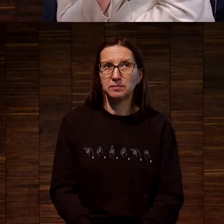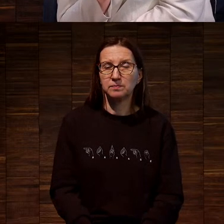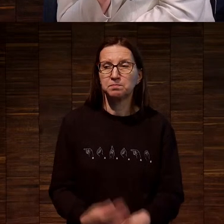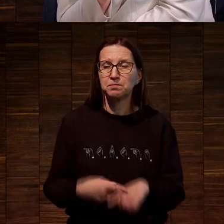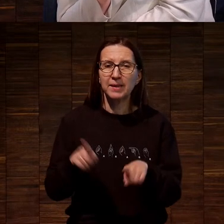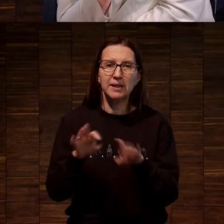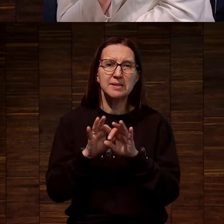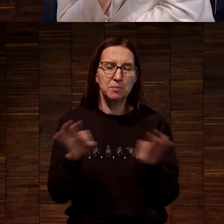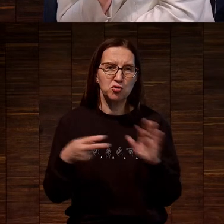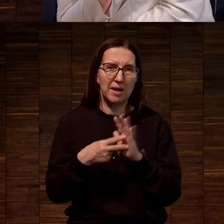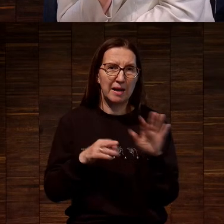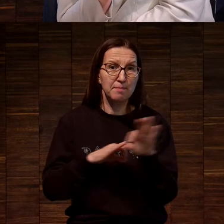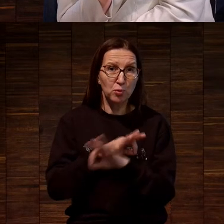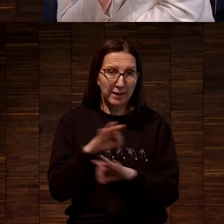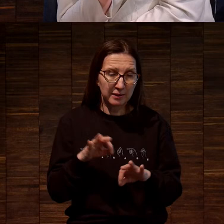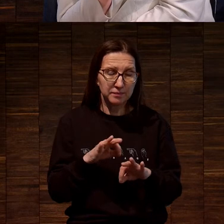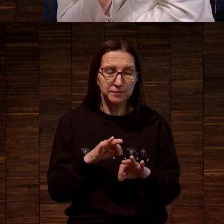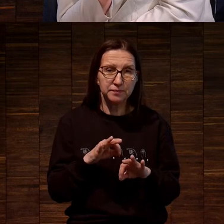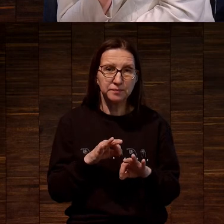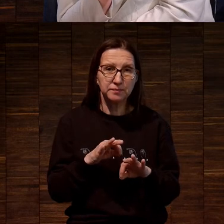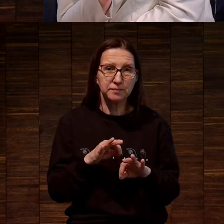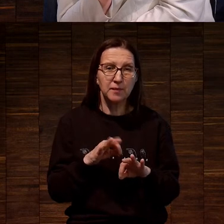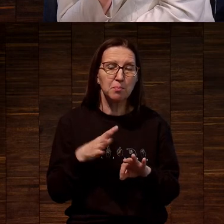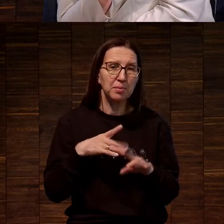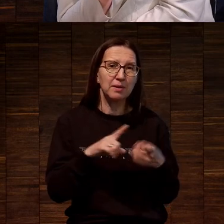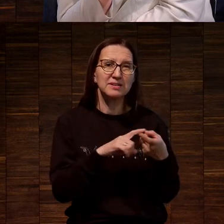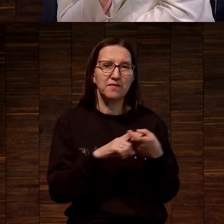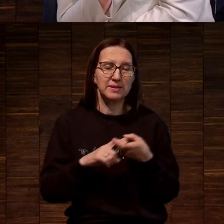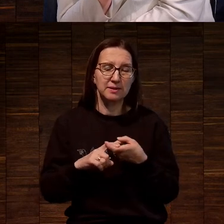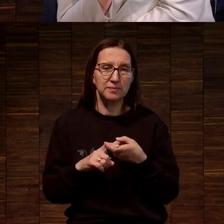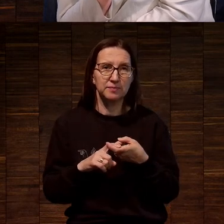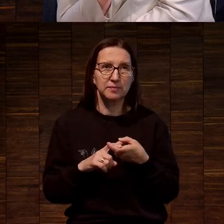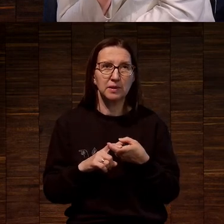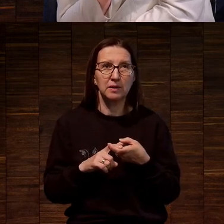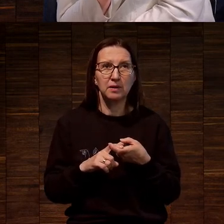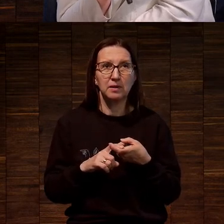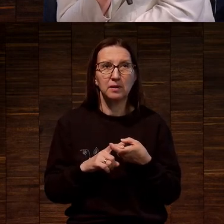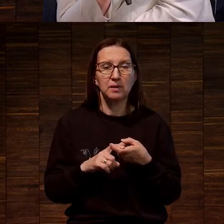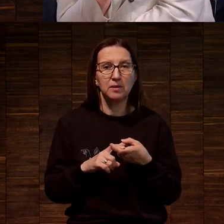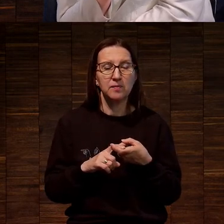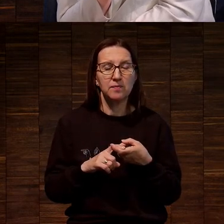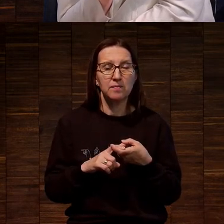вот это замечательный проект, который связан